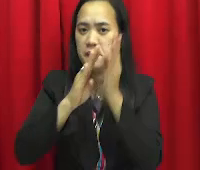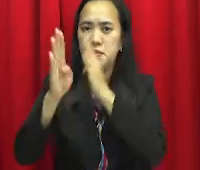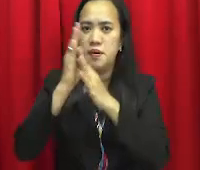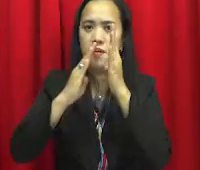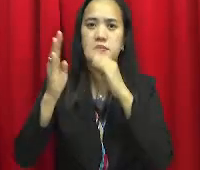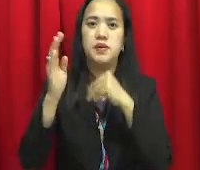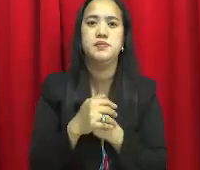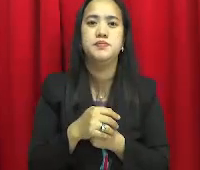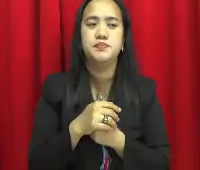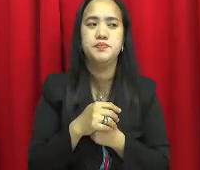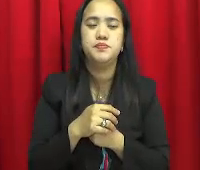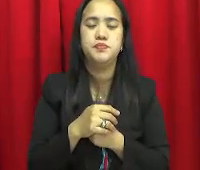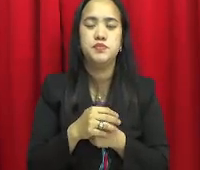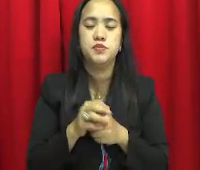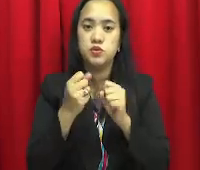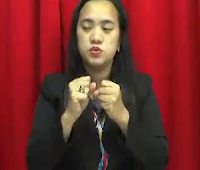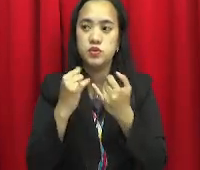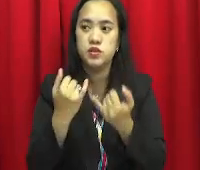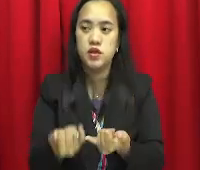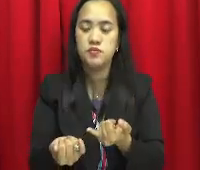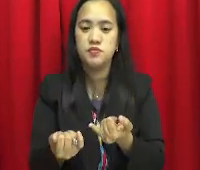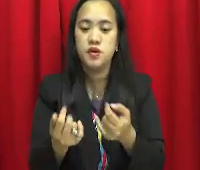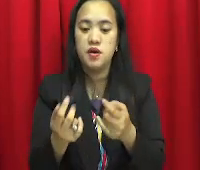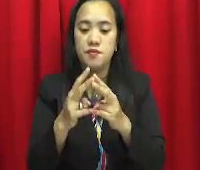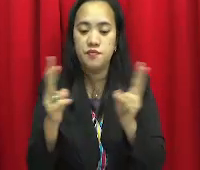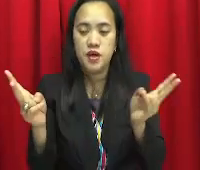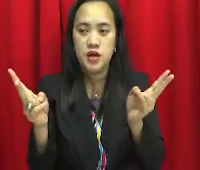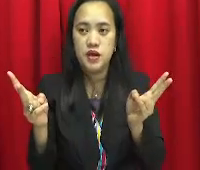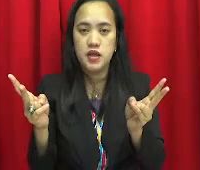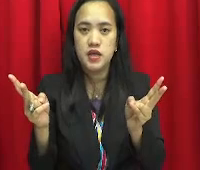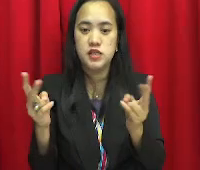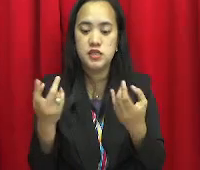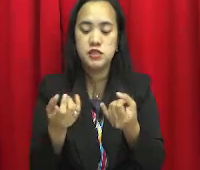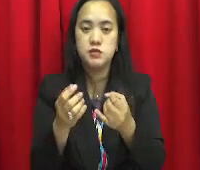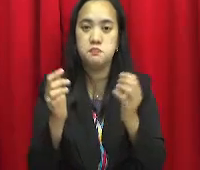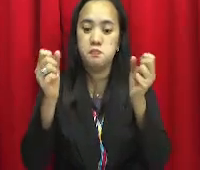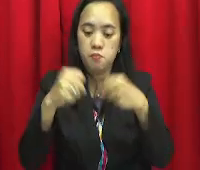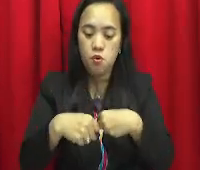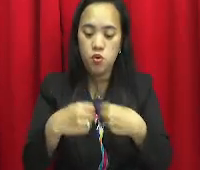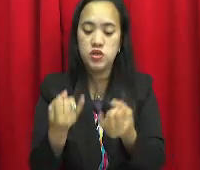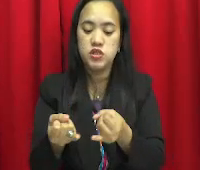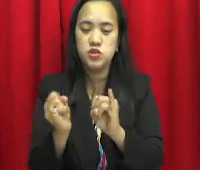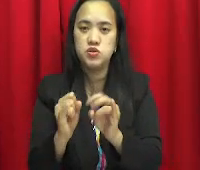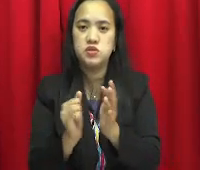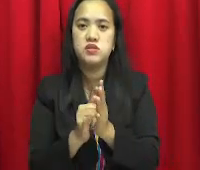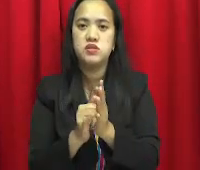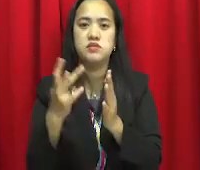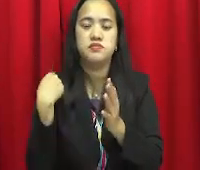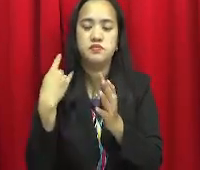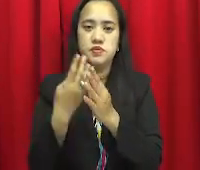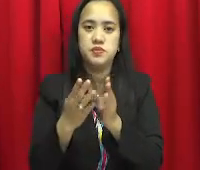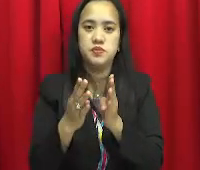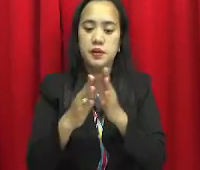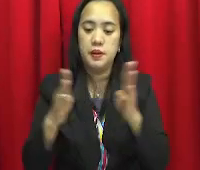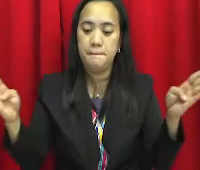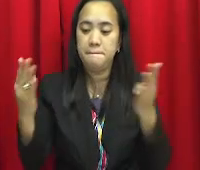kaya, alam mo, konting diferensya lang, nagkakaloko-loko ang relasyon ng mag-asawa. Yeah, opo. Well, anyways, mga bahagi na mga i-discuss ko po